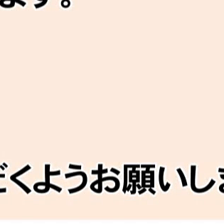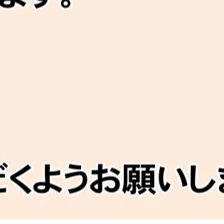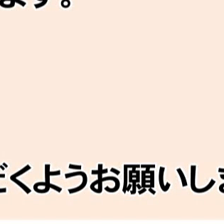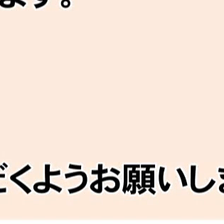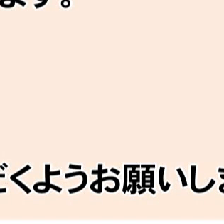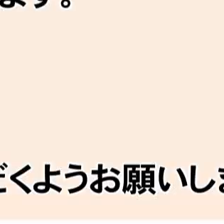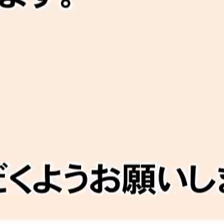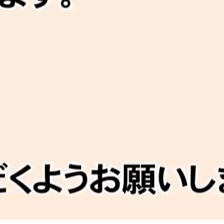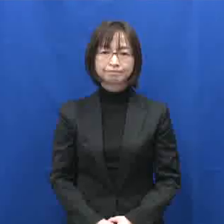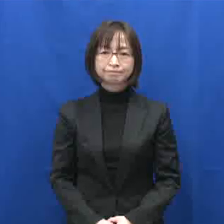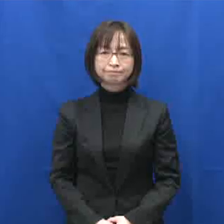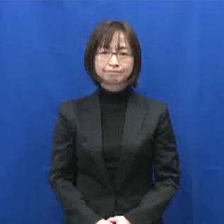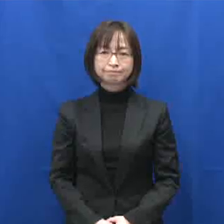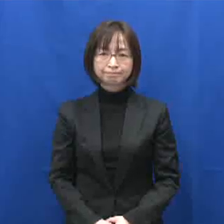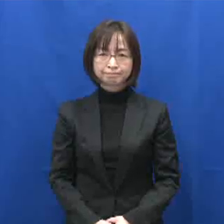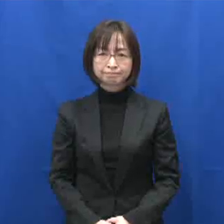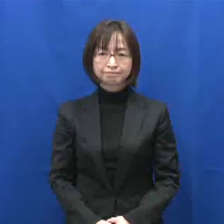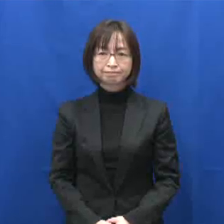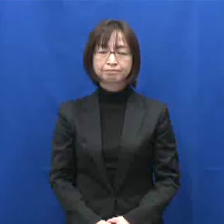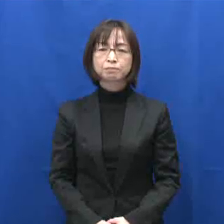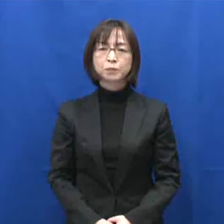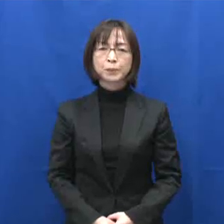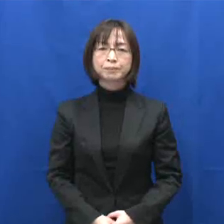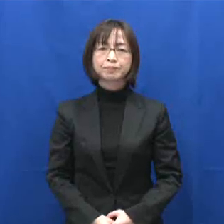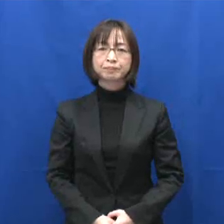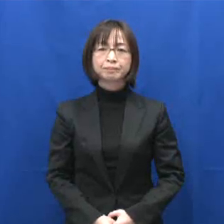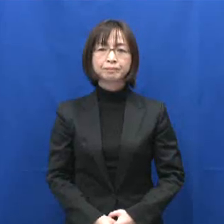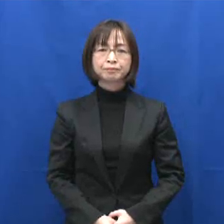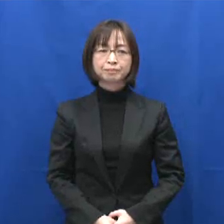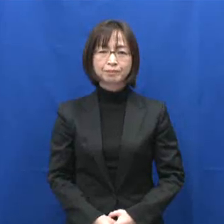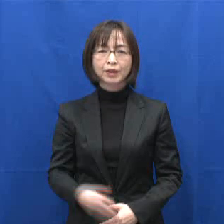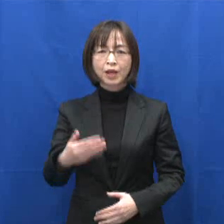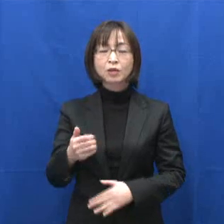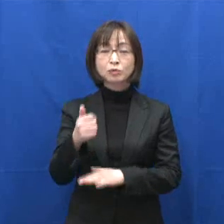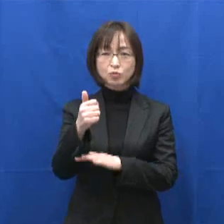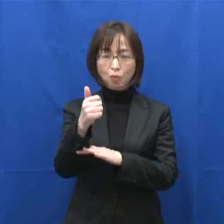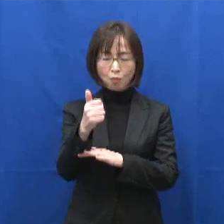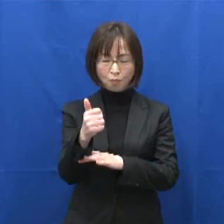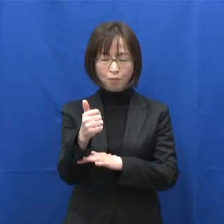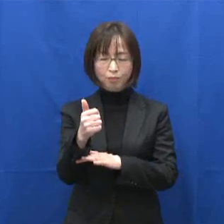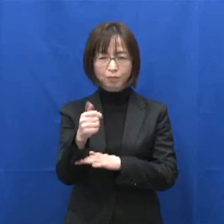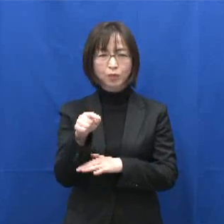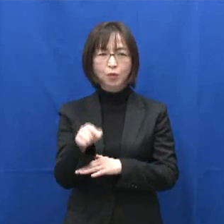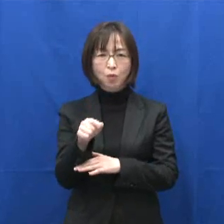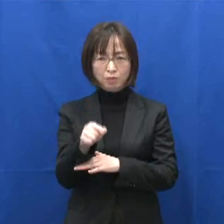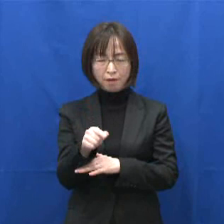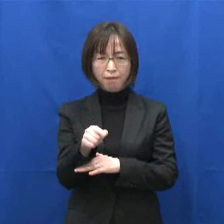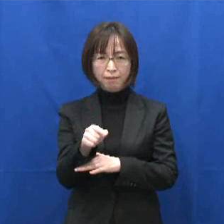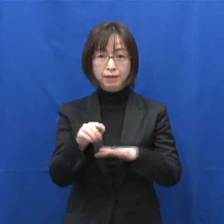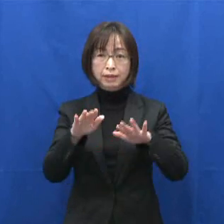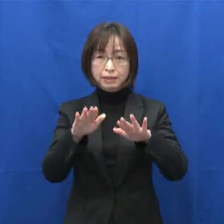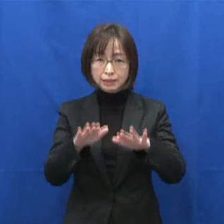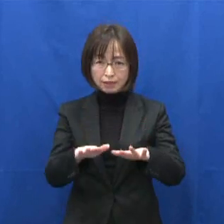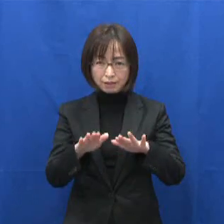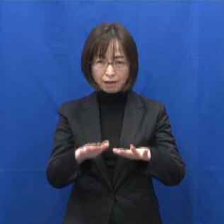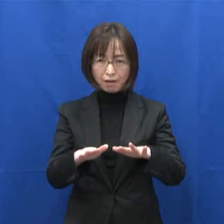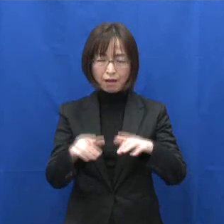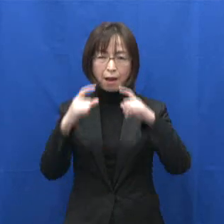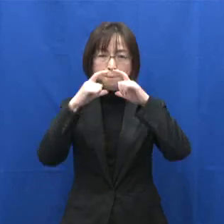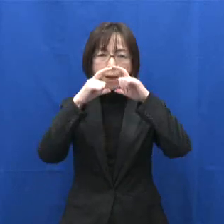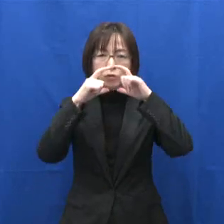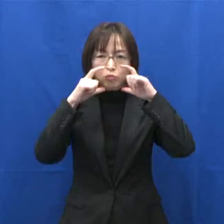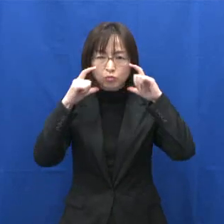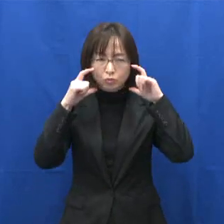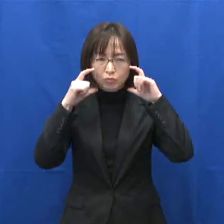メッセージのご案内でございました。さあ区長、はい、ではここでですね、はい、ちょっと現在のマスク